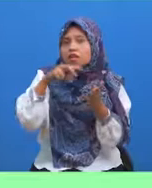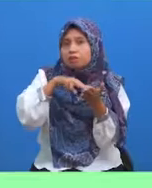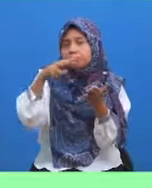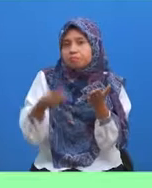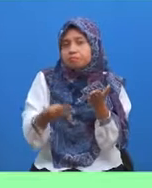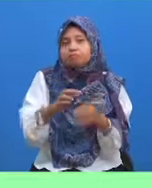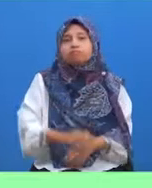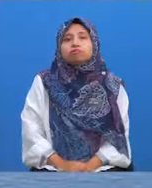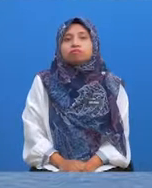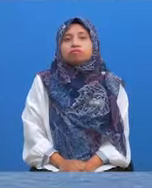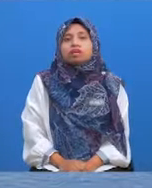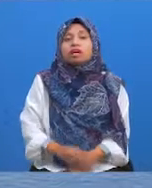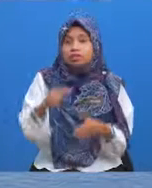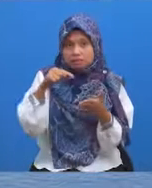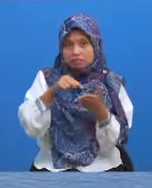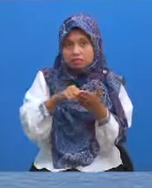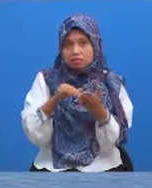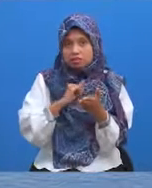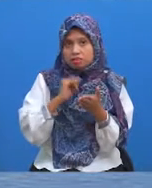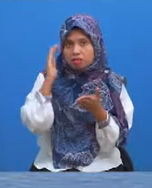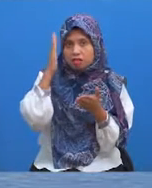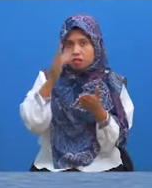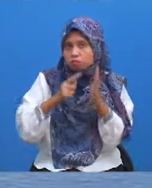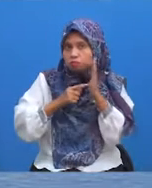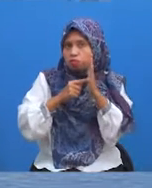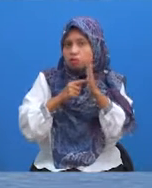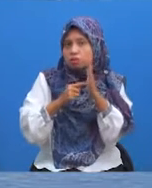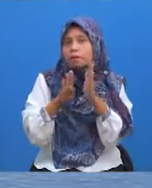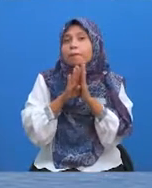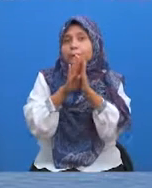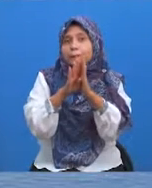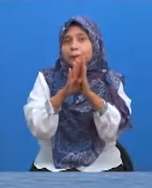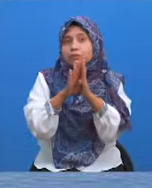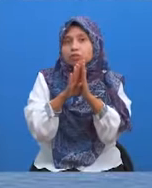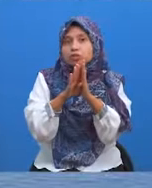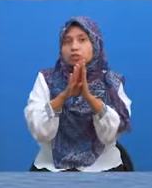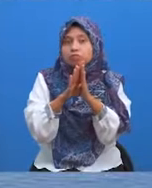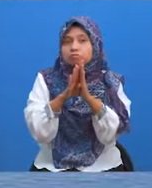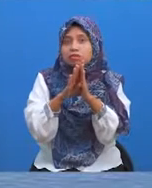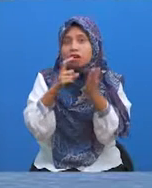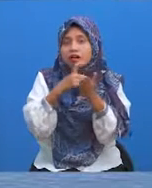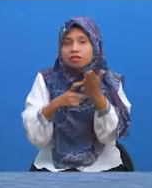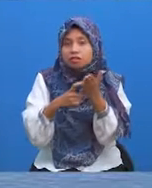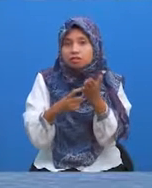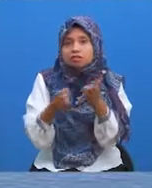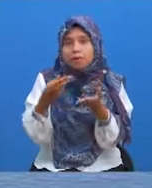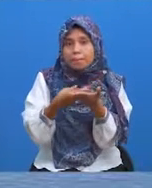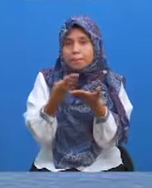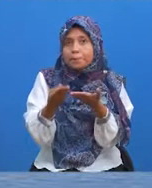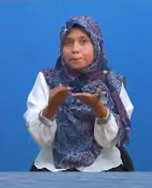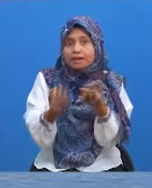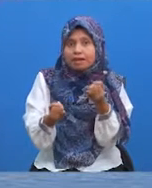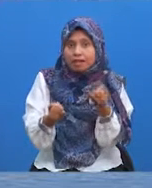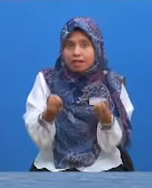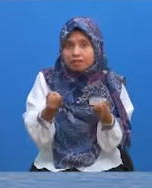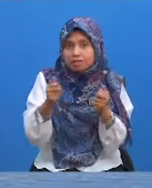menurun di sini saya akan tunjukan bukti Hai keanjalan harga barang Anjay dengan